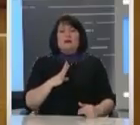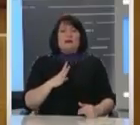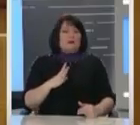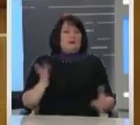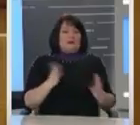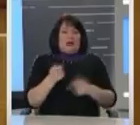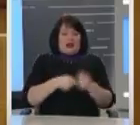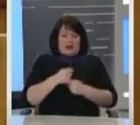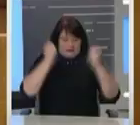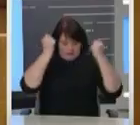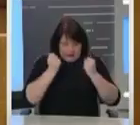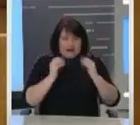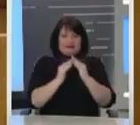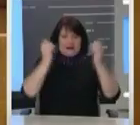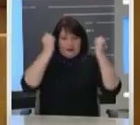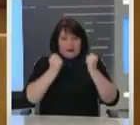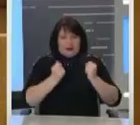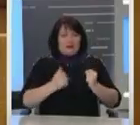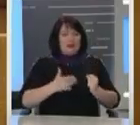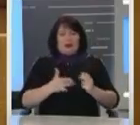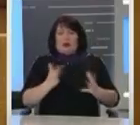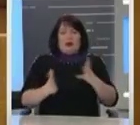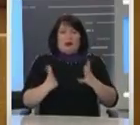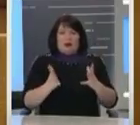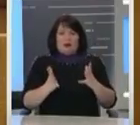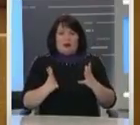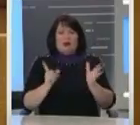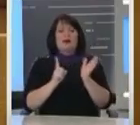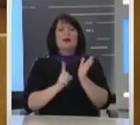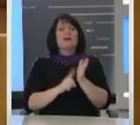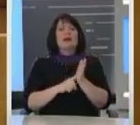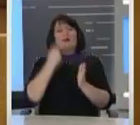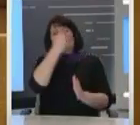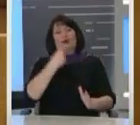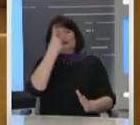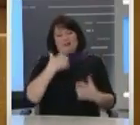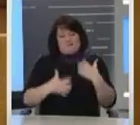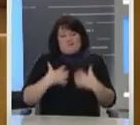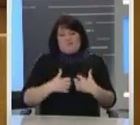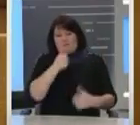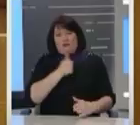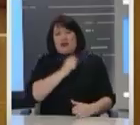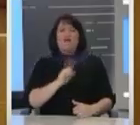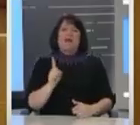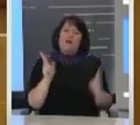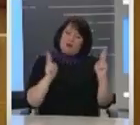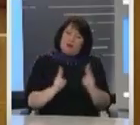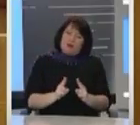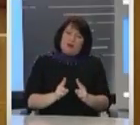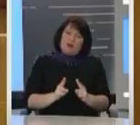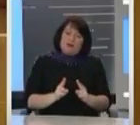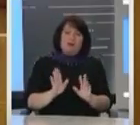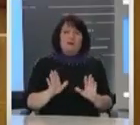τους, τις επιχειρήσεις τους, θα πρέπει να ελαχιστοποιήσουμε το προσωπικό κόστος. Είναι σαν να λέει δηλαδή,